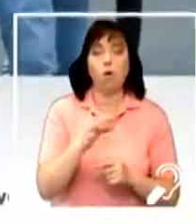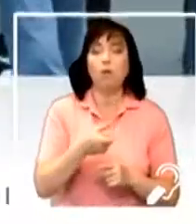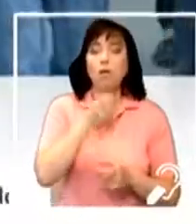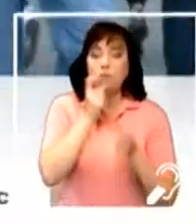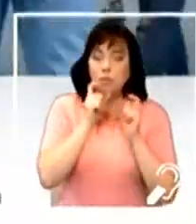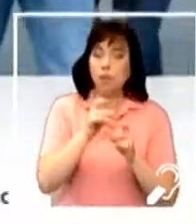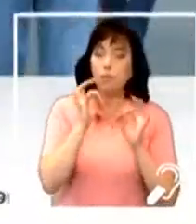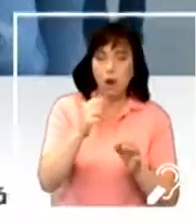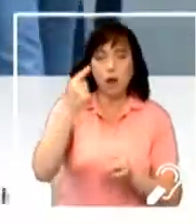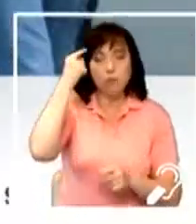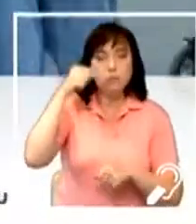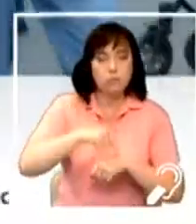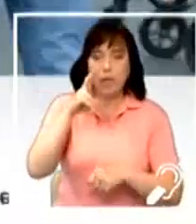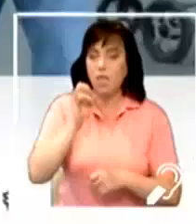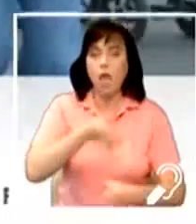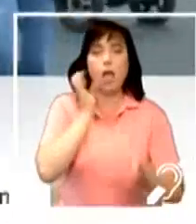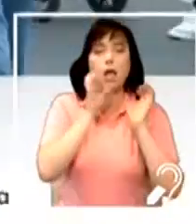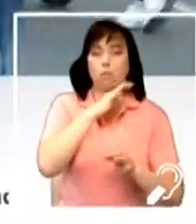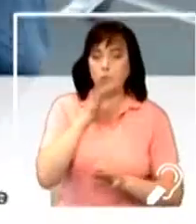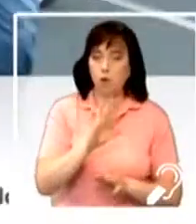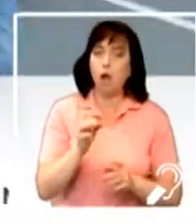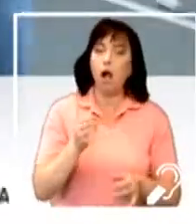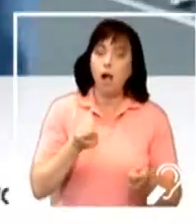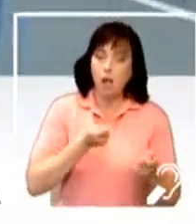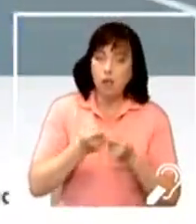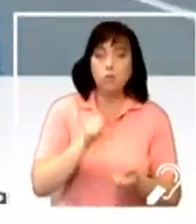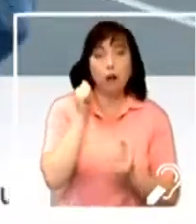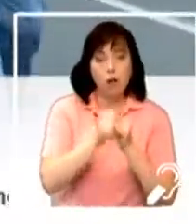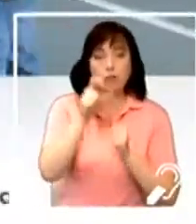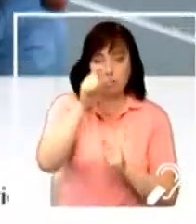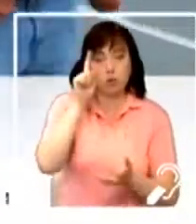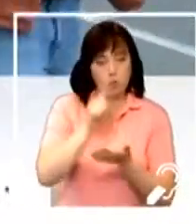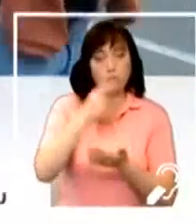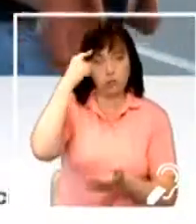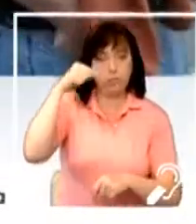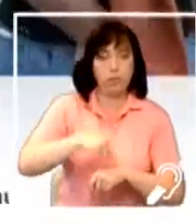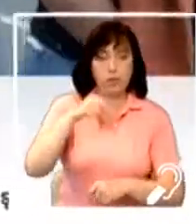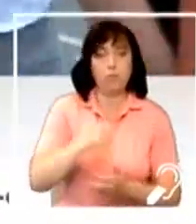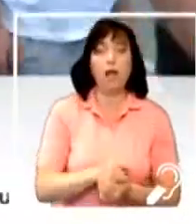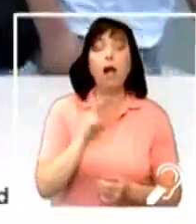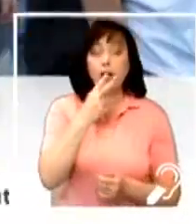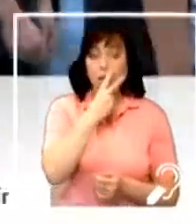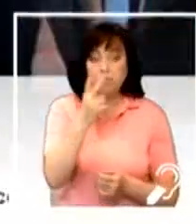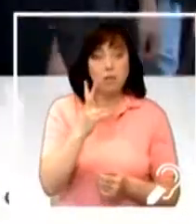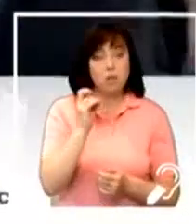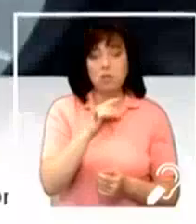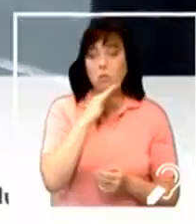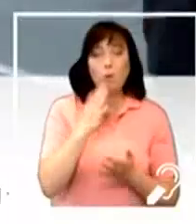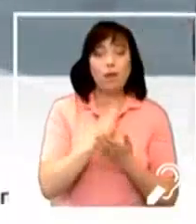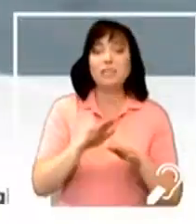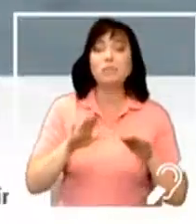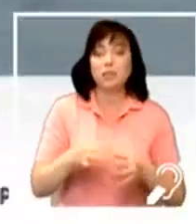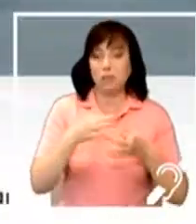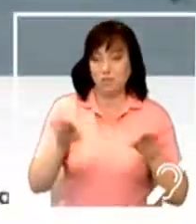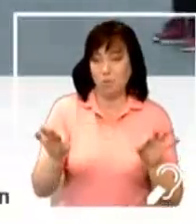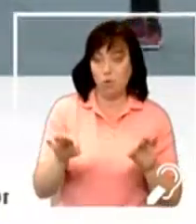consumul responsabil al vinului, lucru de care ar trebui să țină cont vizitatorii. După cum puteți vedea, nu prea sunt spații